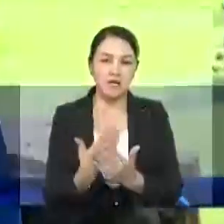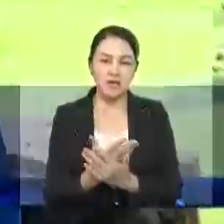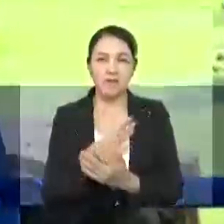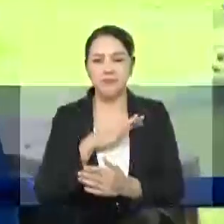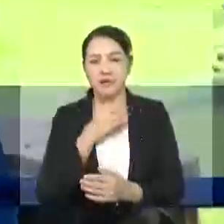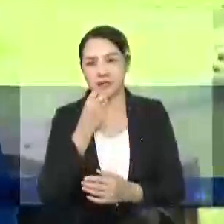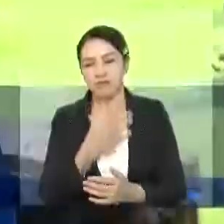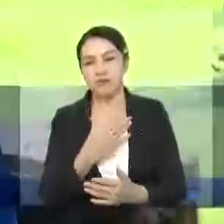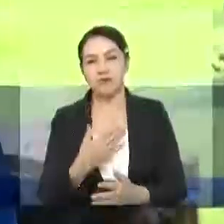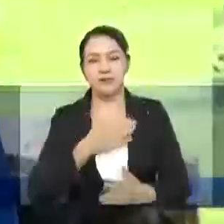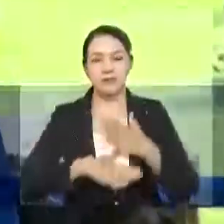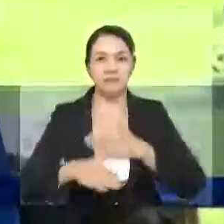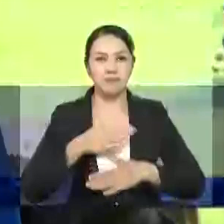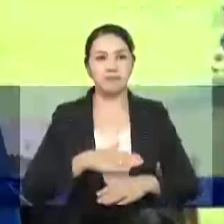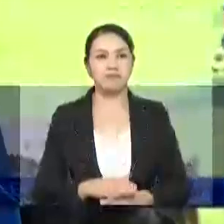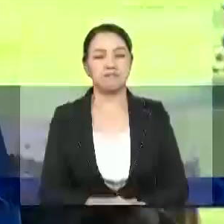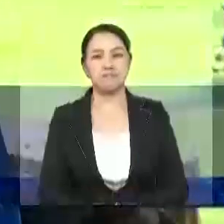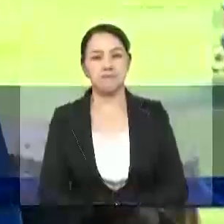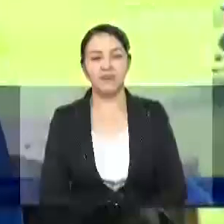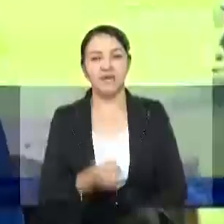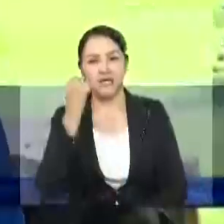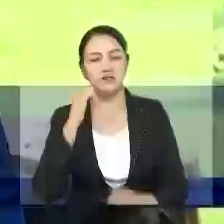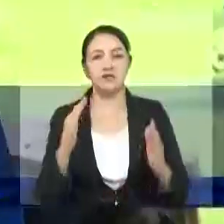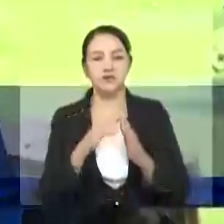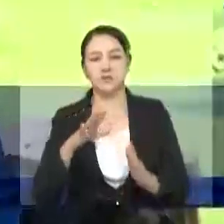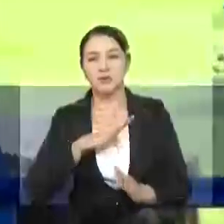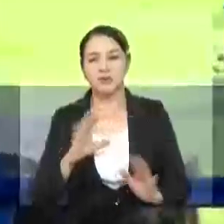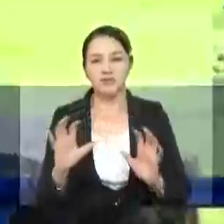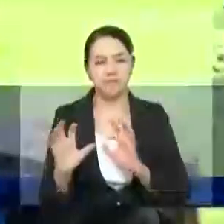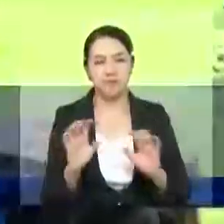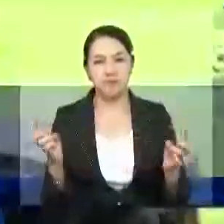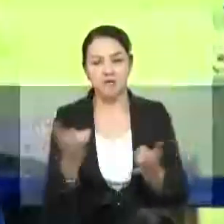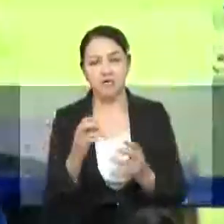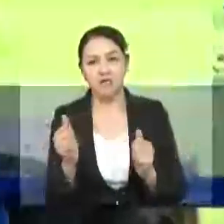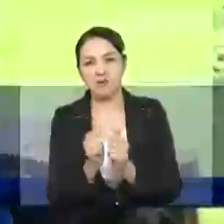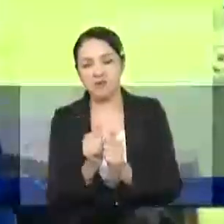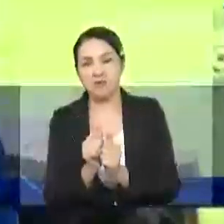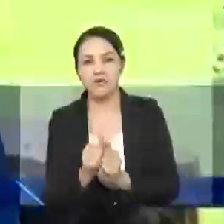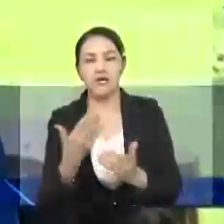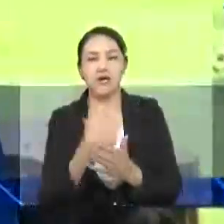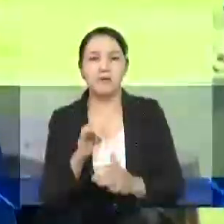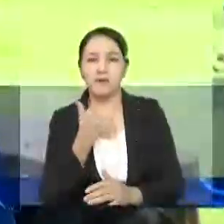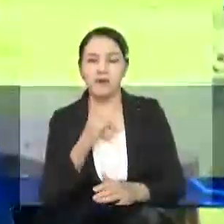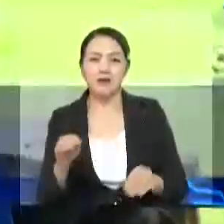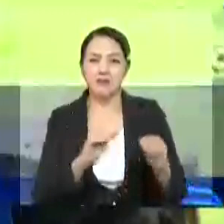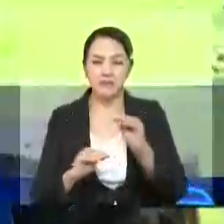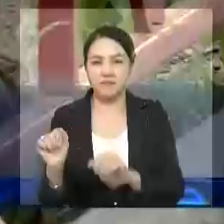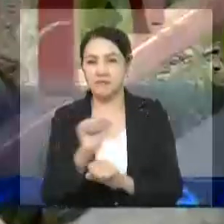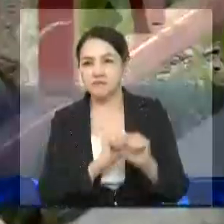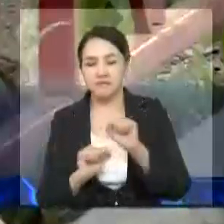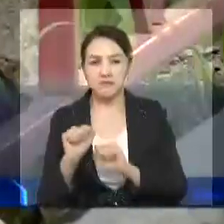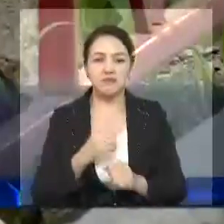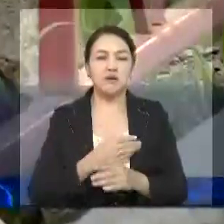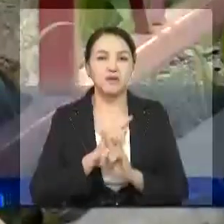кейіпке еніп келе жатқаны қатты қуантады. Ескі үй болған соң әрине күтім қажет. Көршілер болып сенбілік ұйымдастырамыз. Тазалық